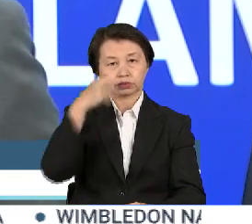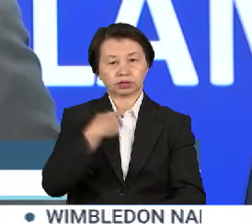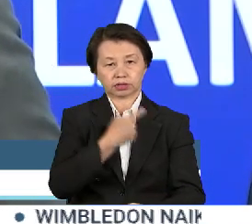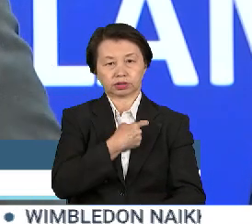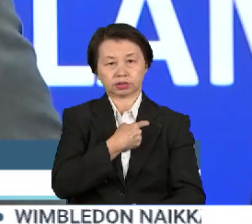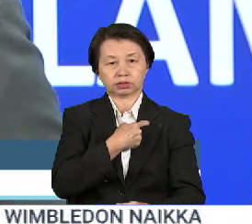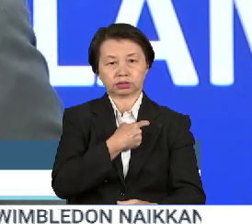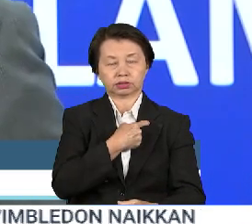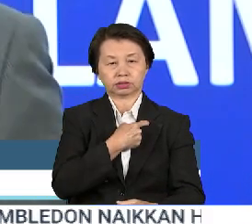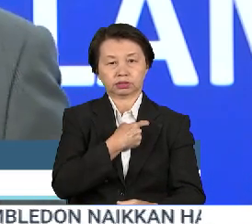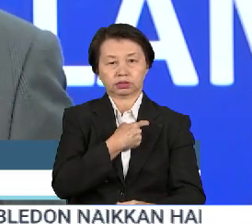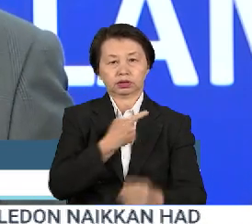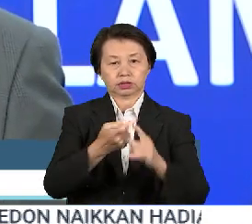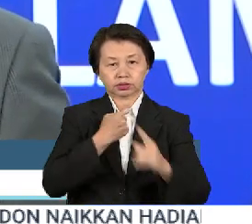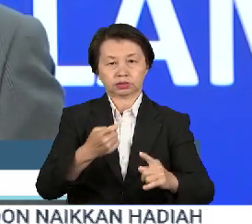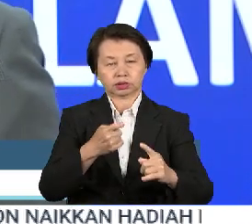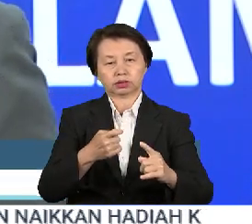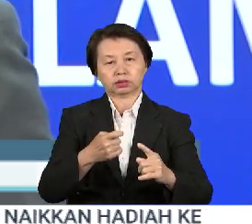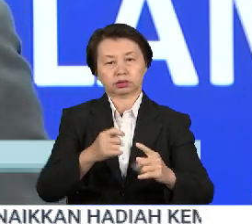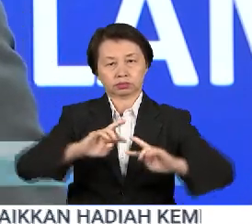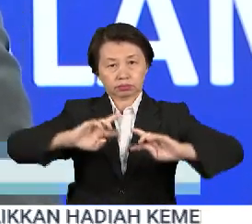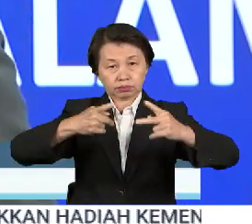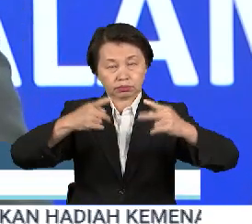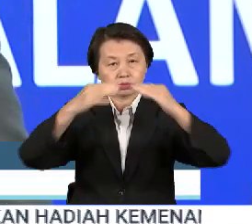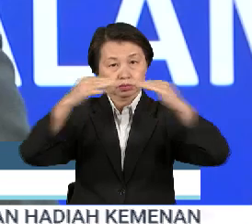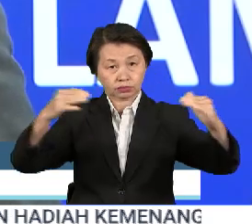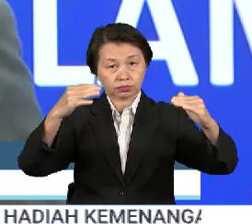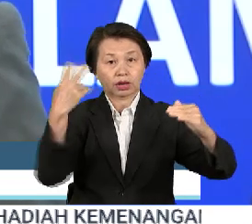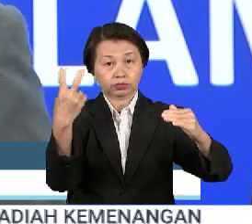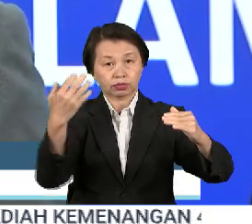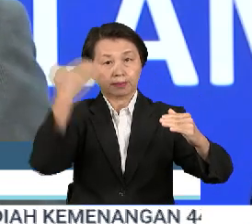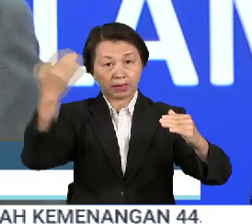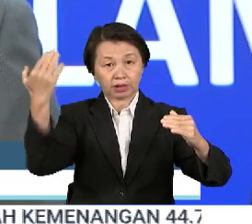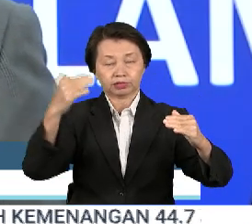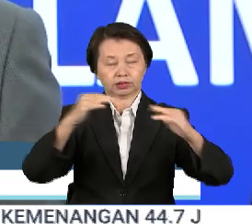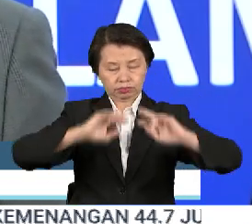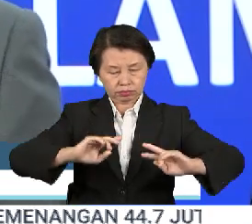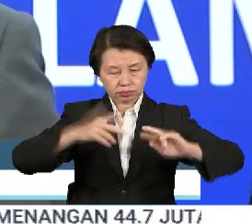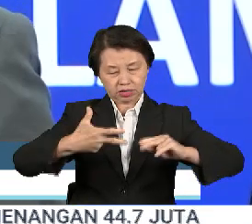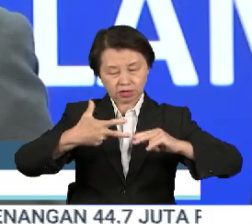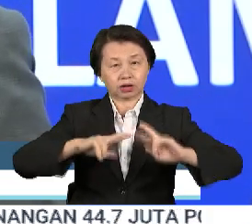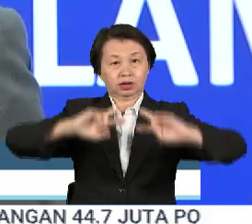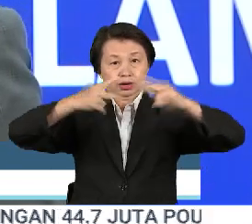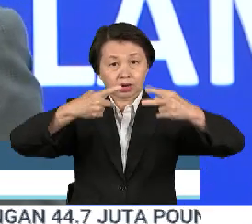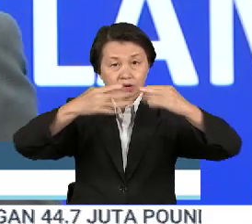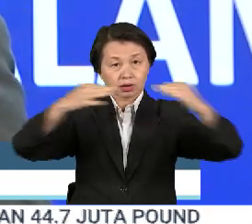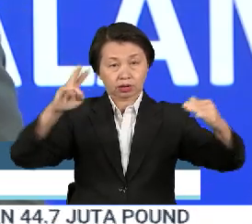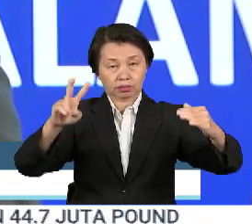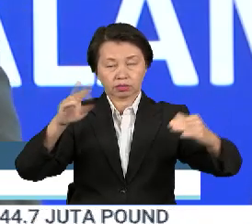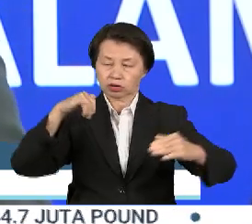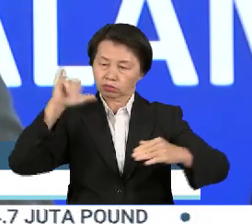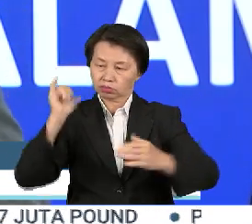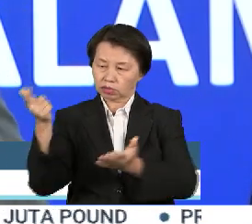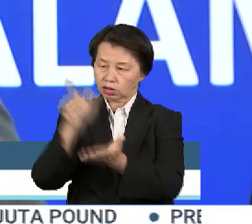improve lagi daripada watch list menjadi tier 2 biasa, maka dalam laporan malam tadi dia sarankan